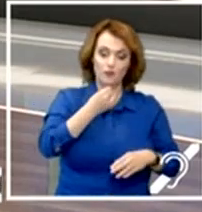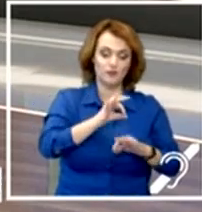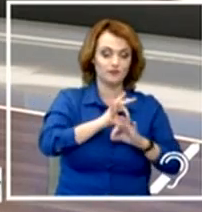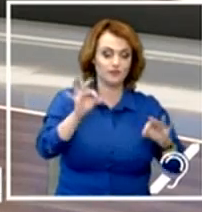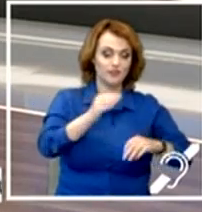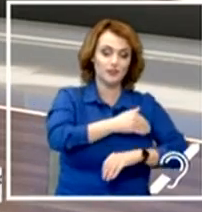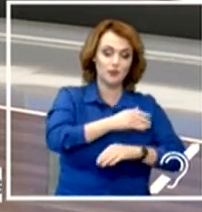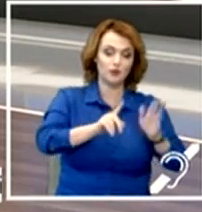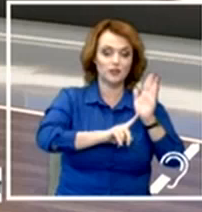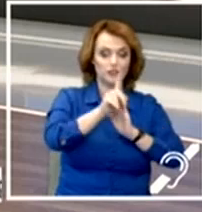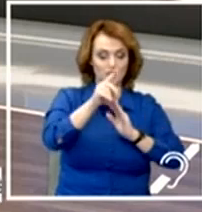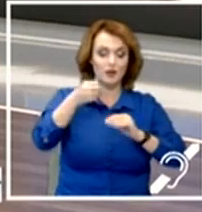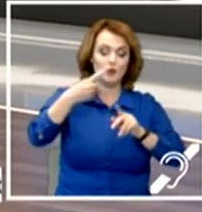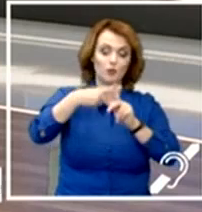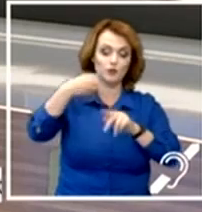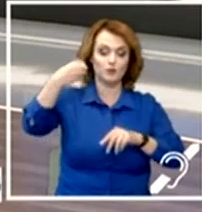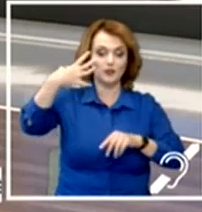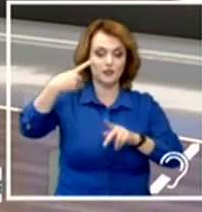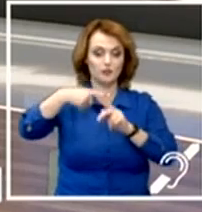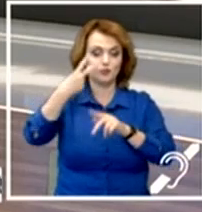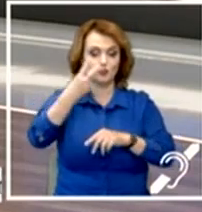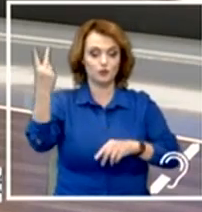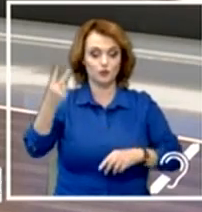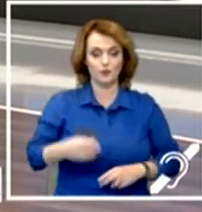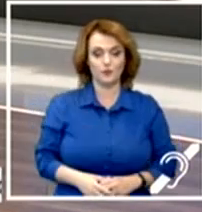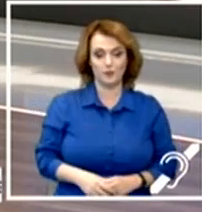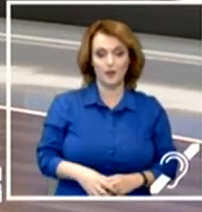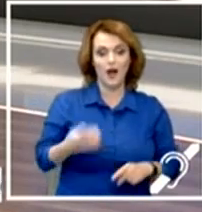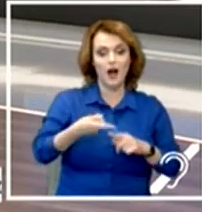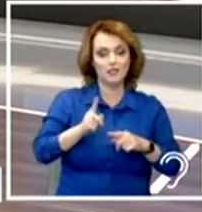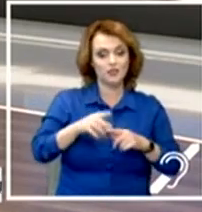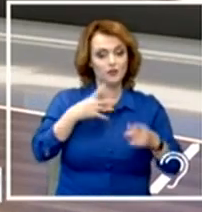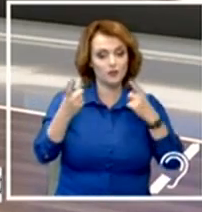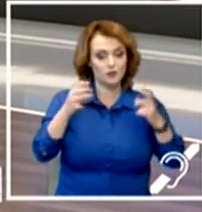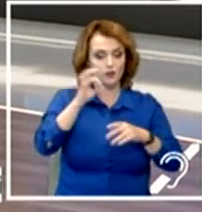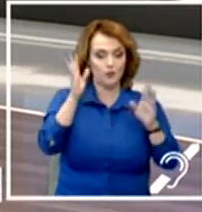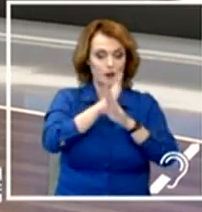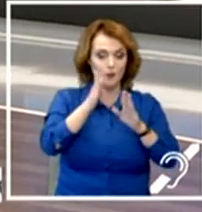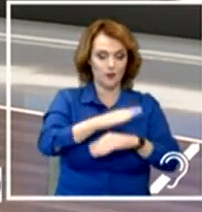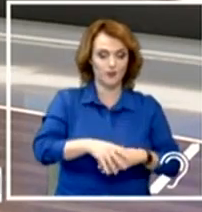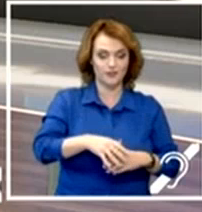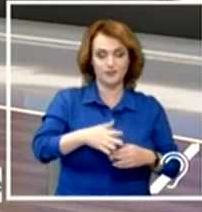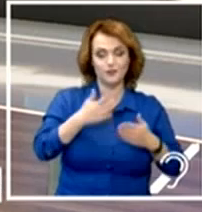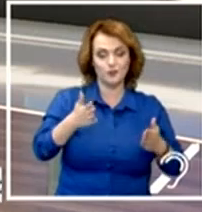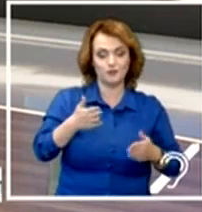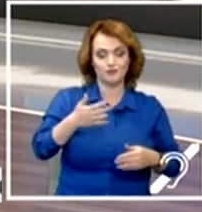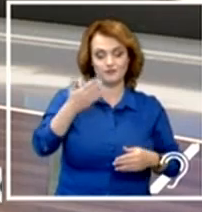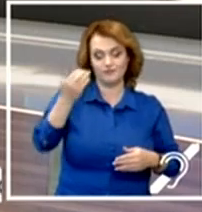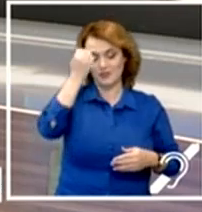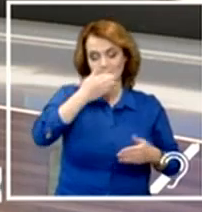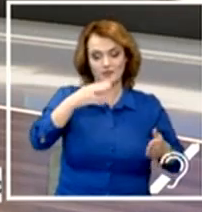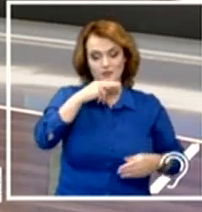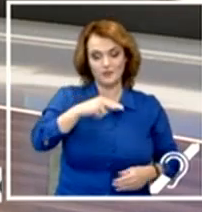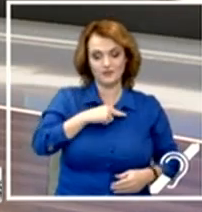termice cuprinse între 15 și 22 de grade. Acestea au fost informațiile despre vreme. Sunt Florina Constantinescu și vă mulțumesc